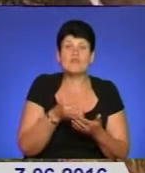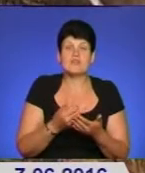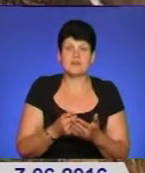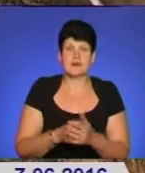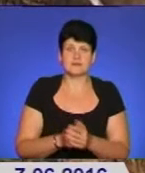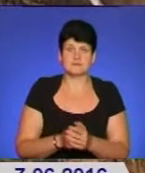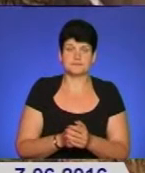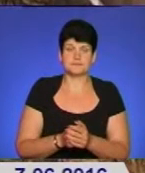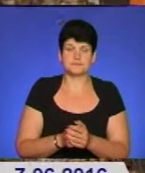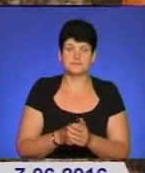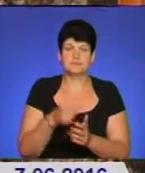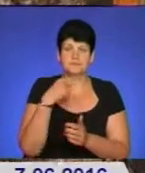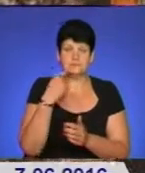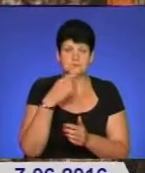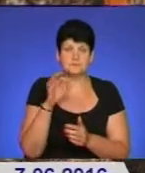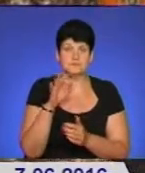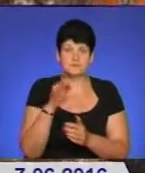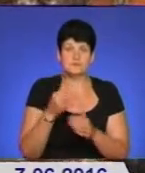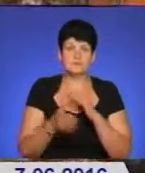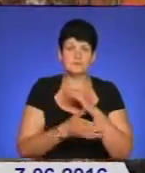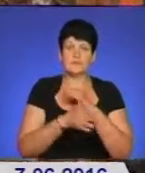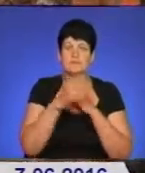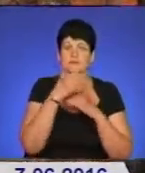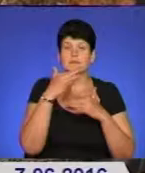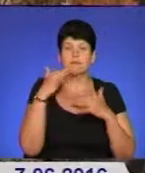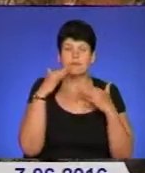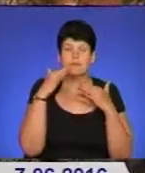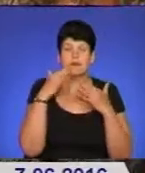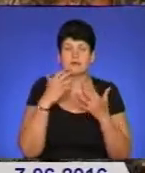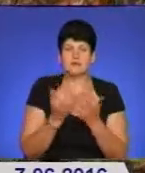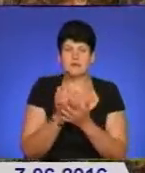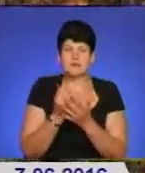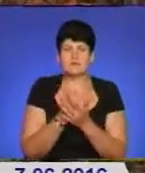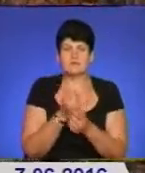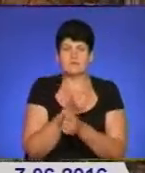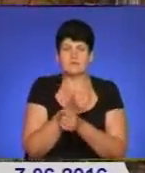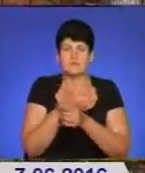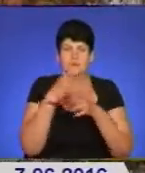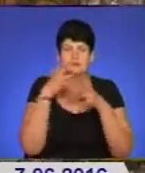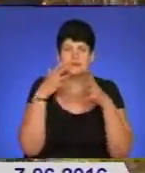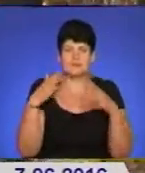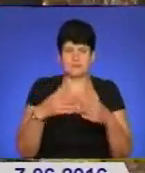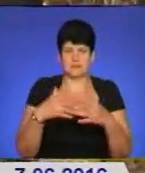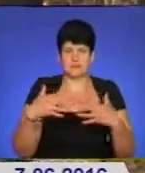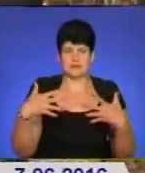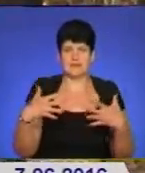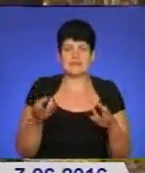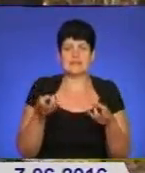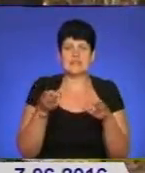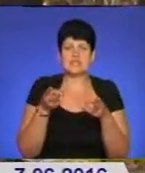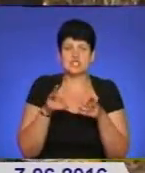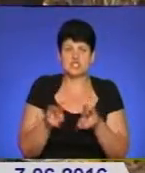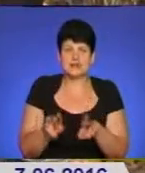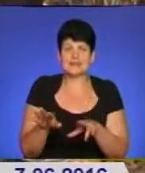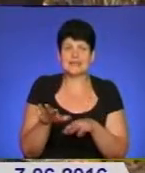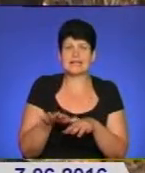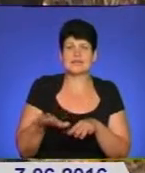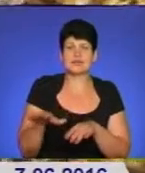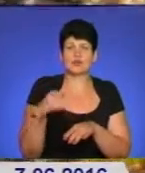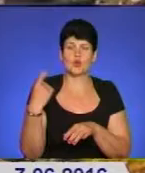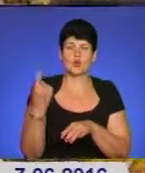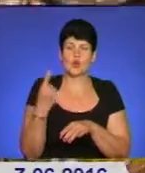відповідальність. Статистика свідчить, останнім часом багато знахідок пов'язано з вибухонебезпечними предметами, які залишаються на території